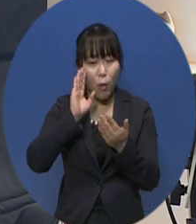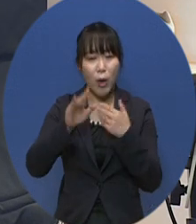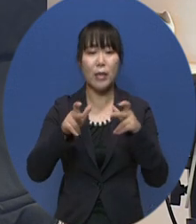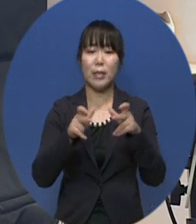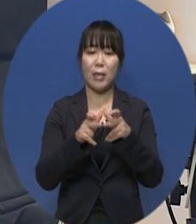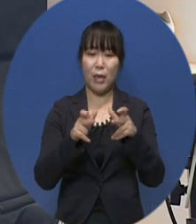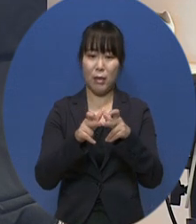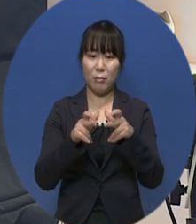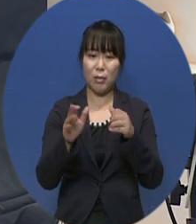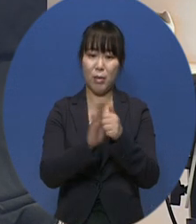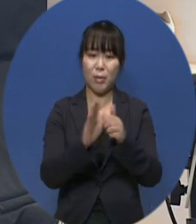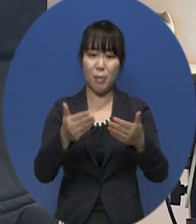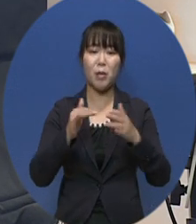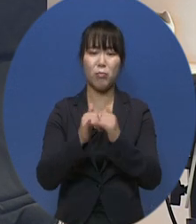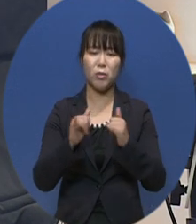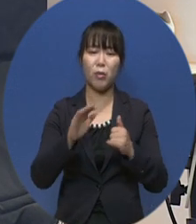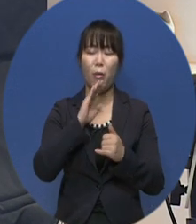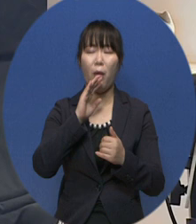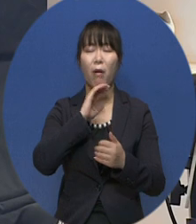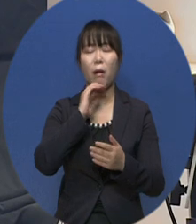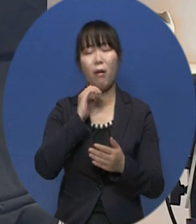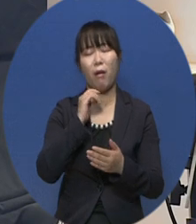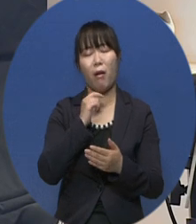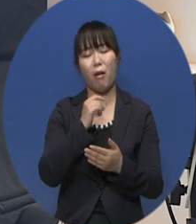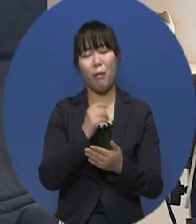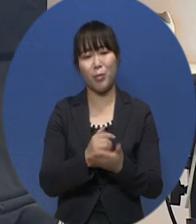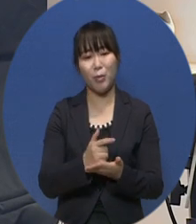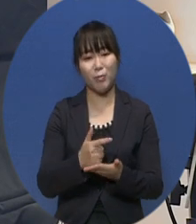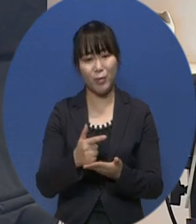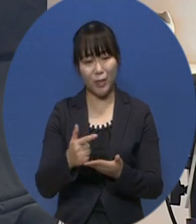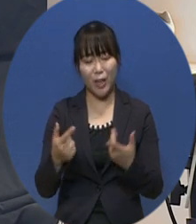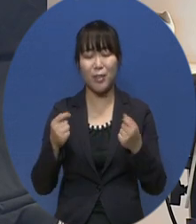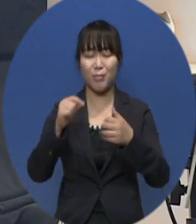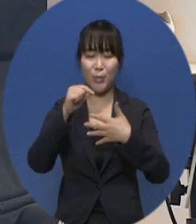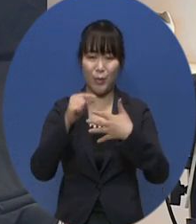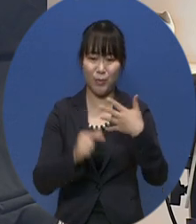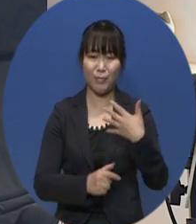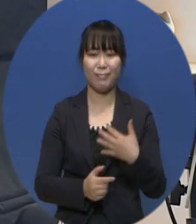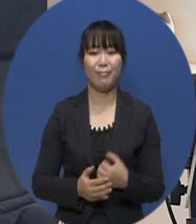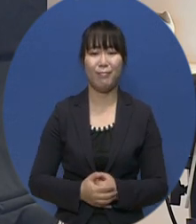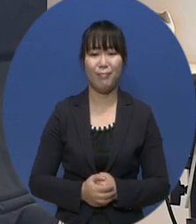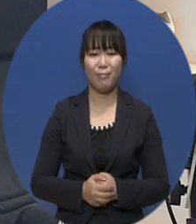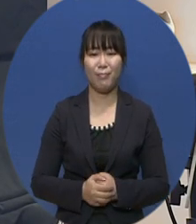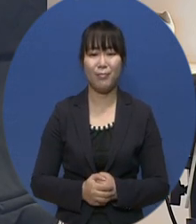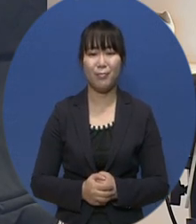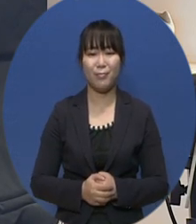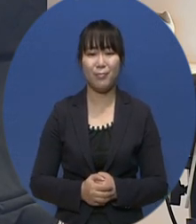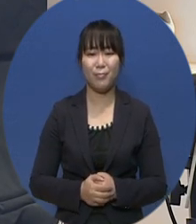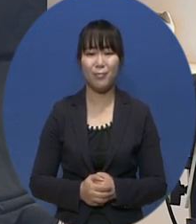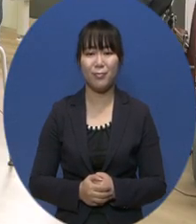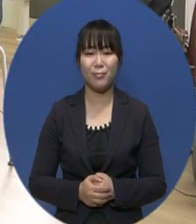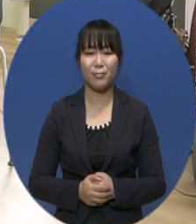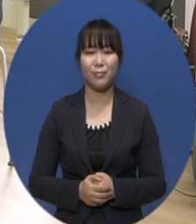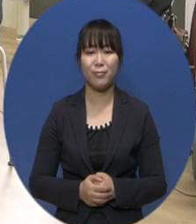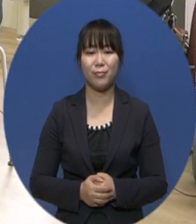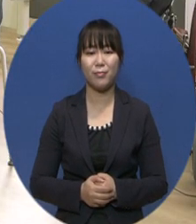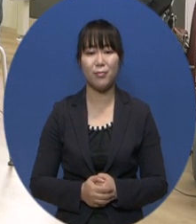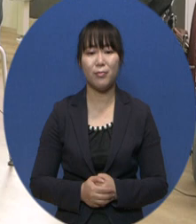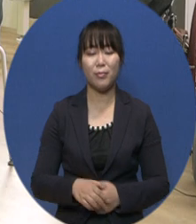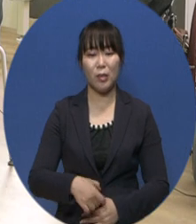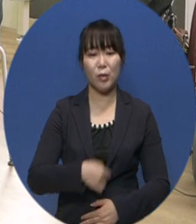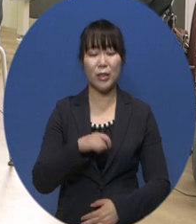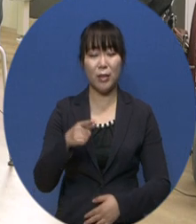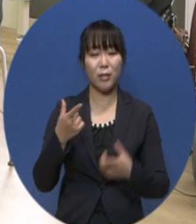장애 그 서비스 받은 분들은 굉장히 감동받고 그런 예, 프로그램입니다. 사실